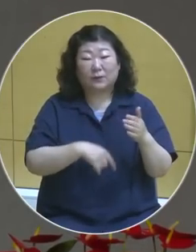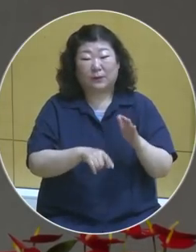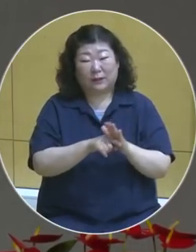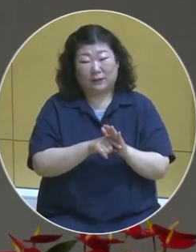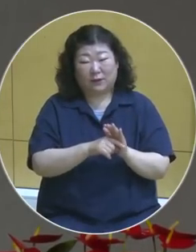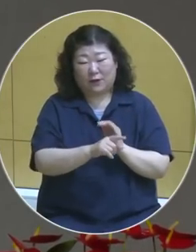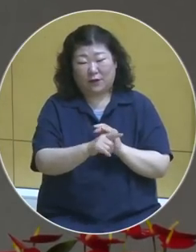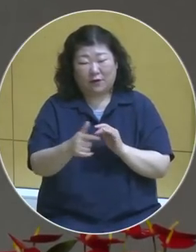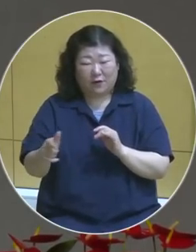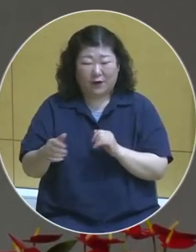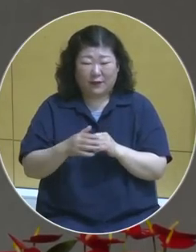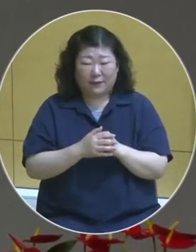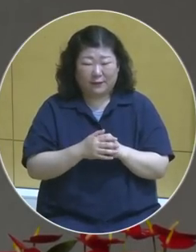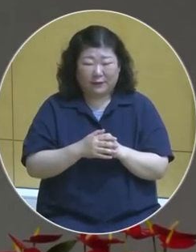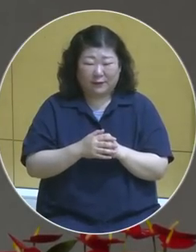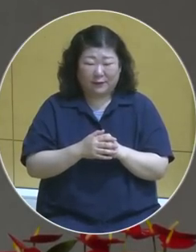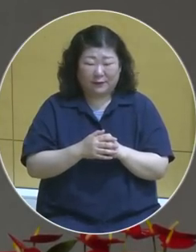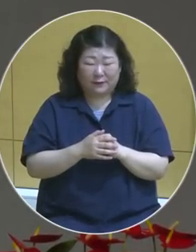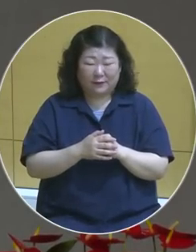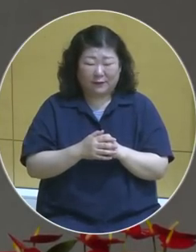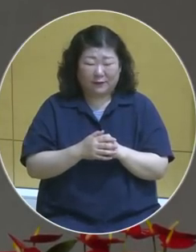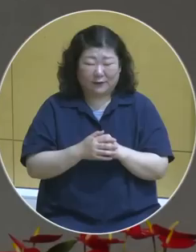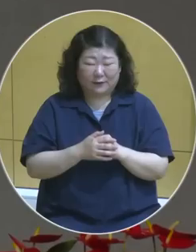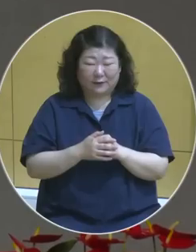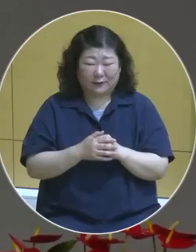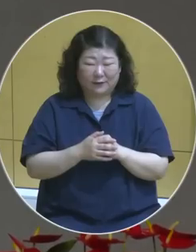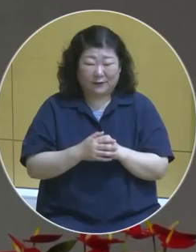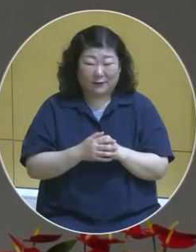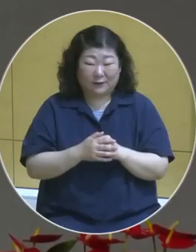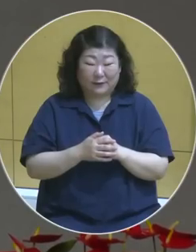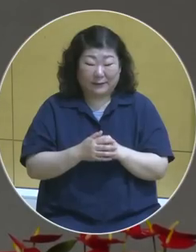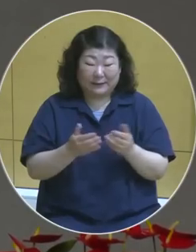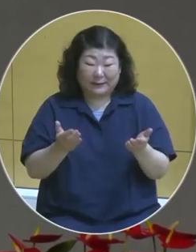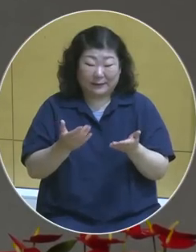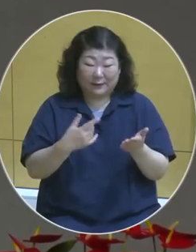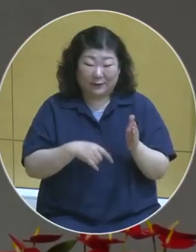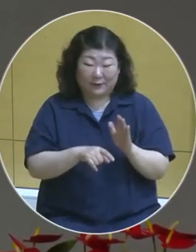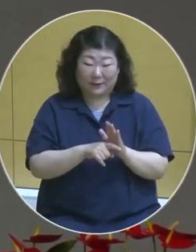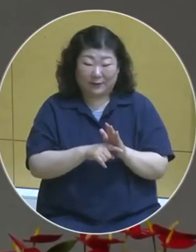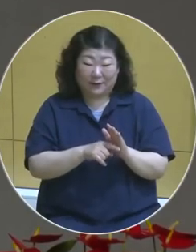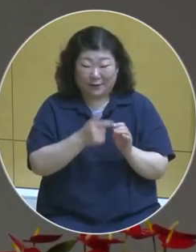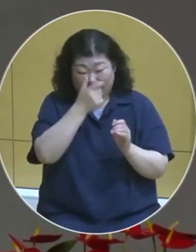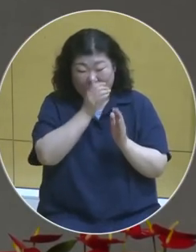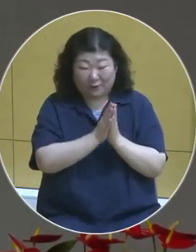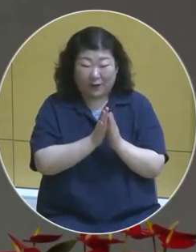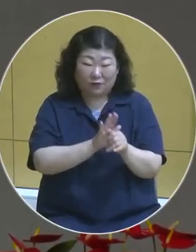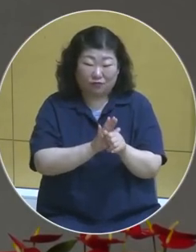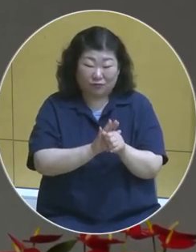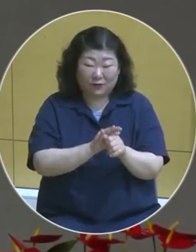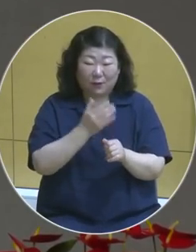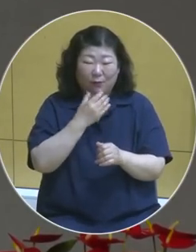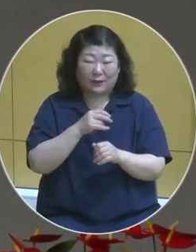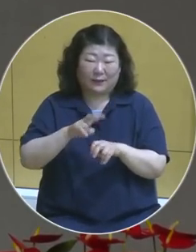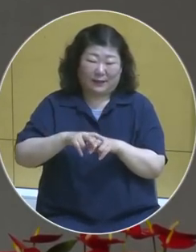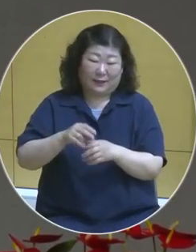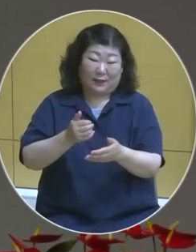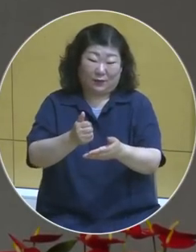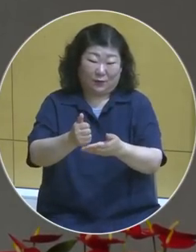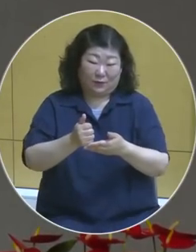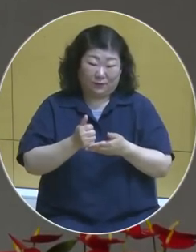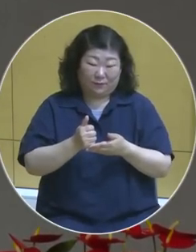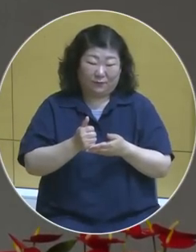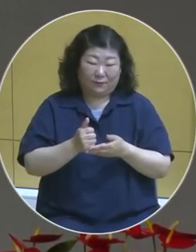또 우리가 사연들을 안고 하나님께 기도하는 복된 자리에 여러분들 초청합니다. 신청해 주셔서 함께